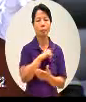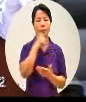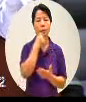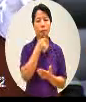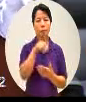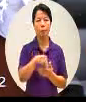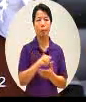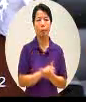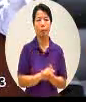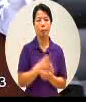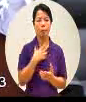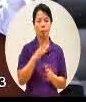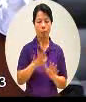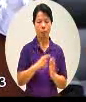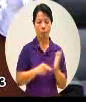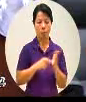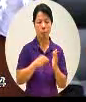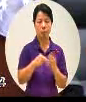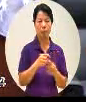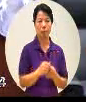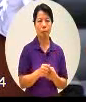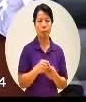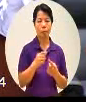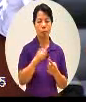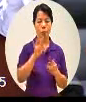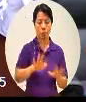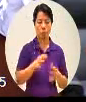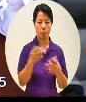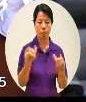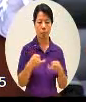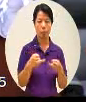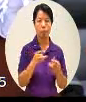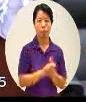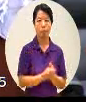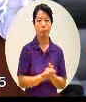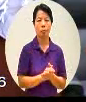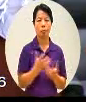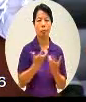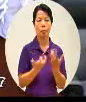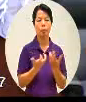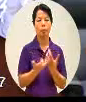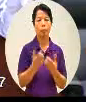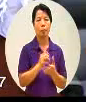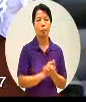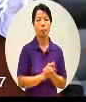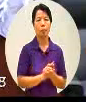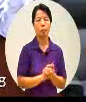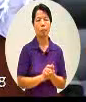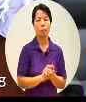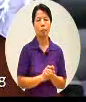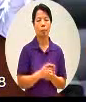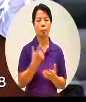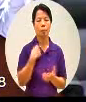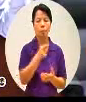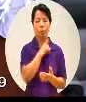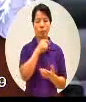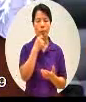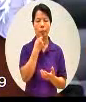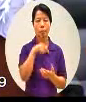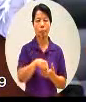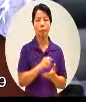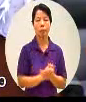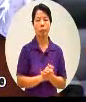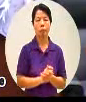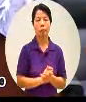比如说我今仔填志愿，我的成绩几分哦？我迄种成绩几分卖讲啊？我填志愿第一雄